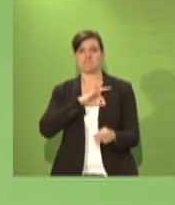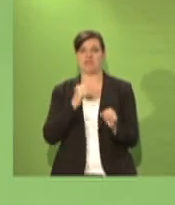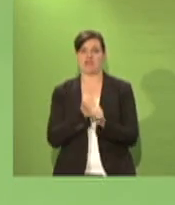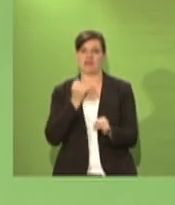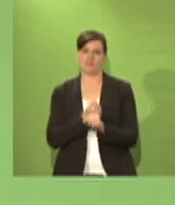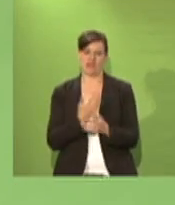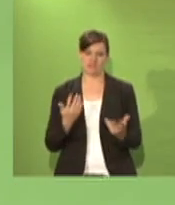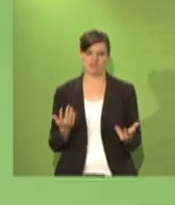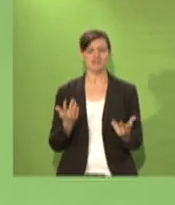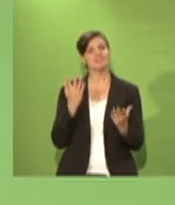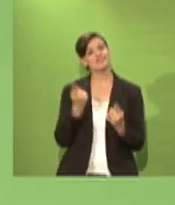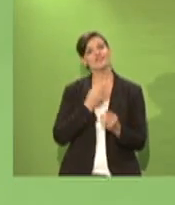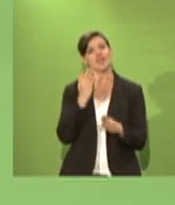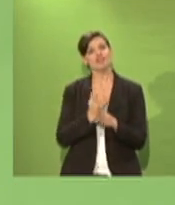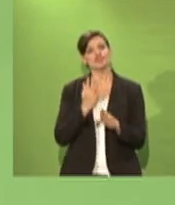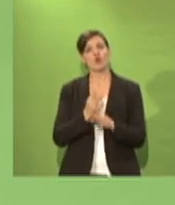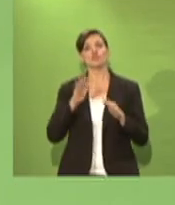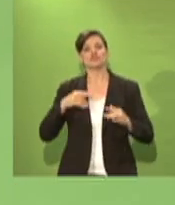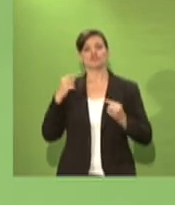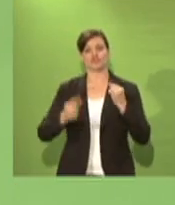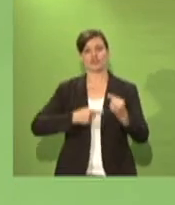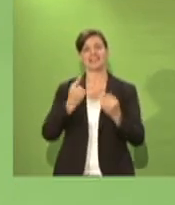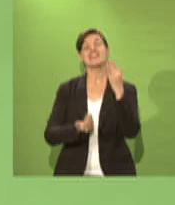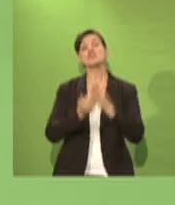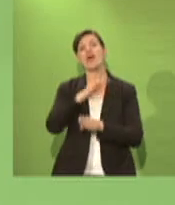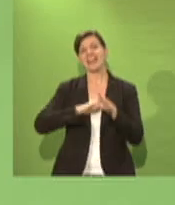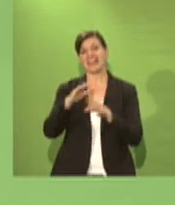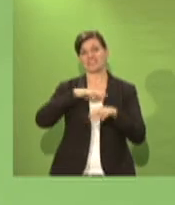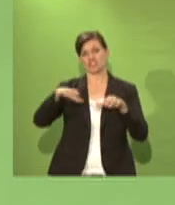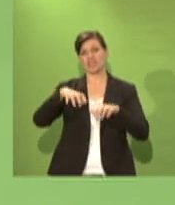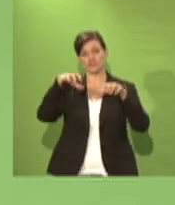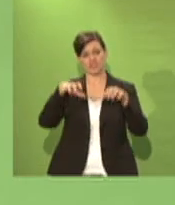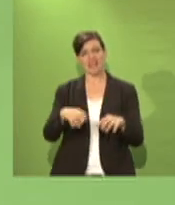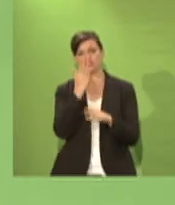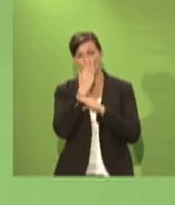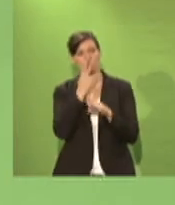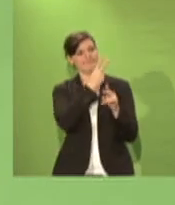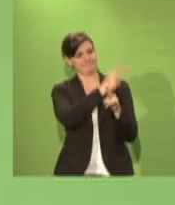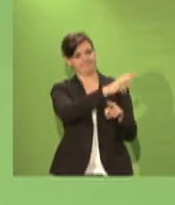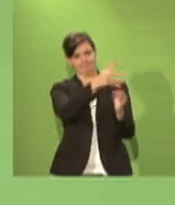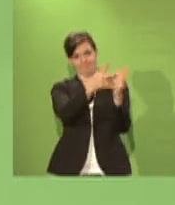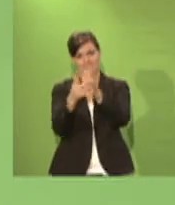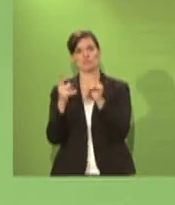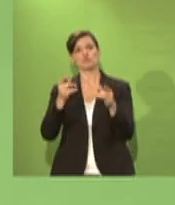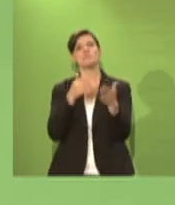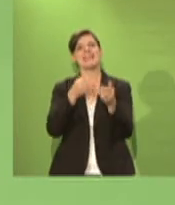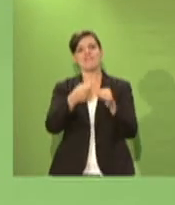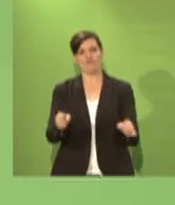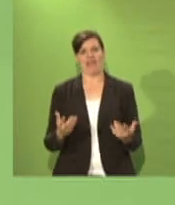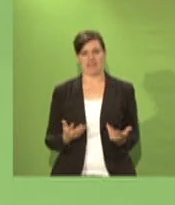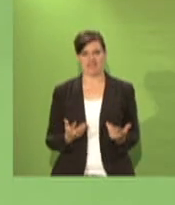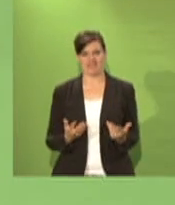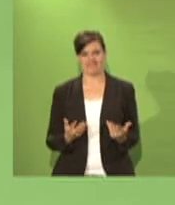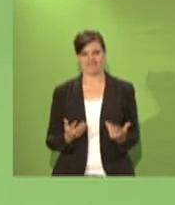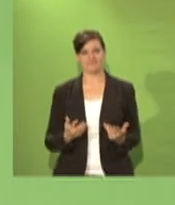uns schon auf den Weg gemacht. Bei der neuen Landesgeschäftsstelle lag ein Fokus auf Barrierefreiheit. Die Mitarbeiterinnen und Mitarbeiter